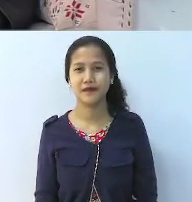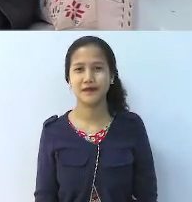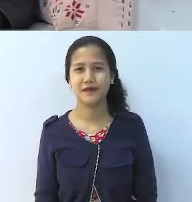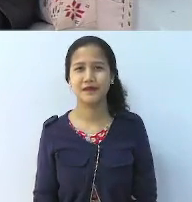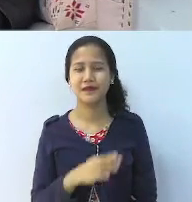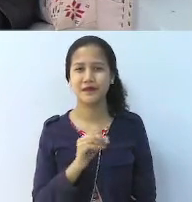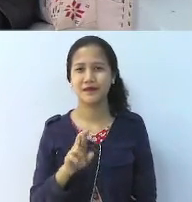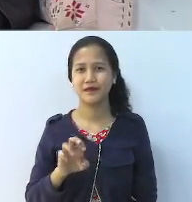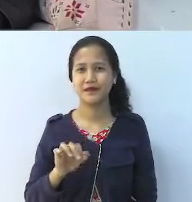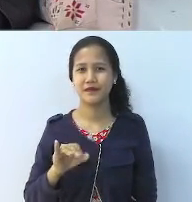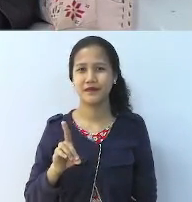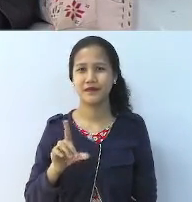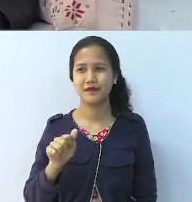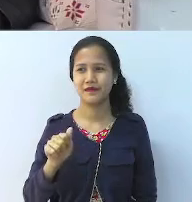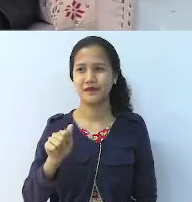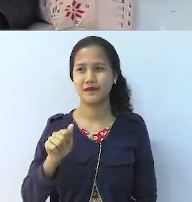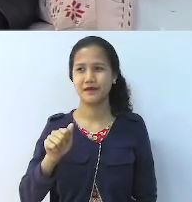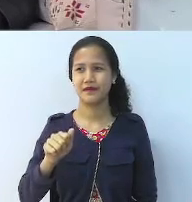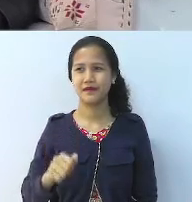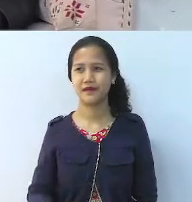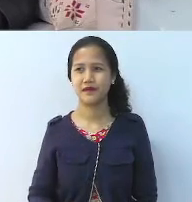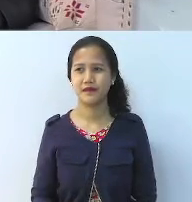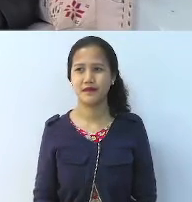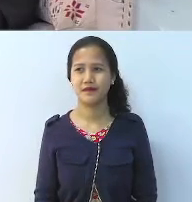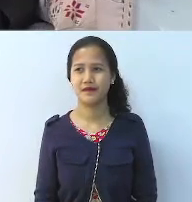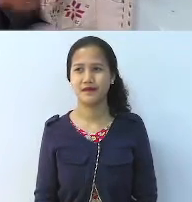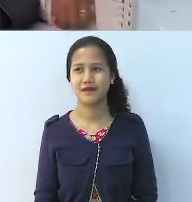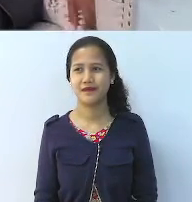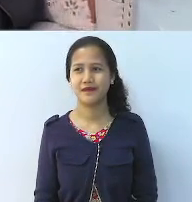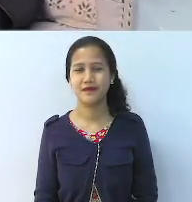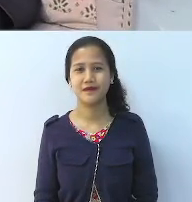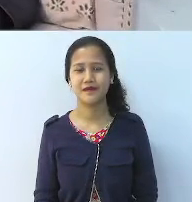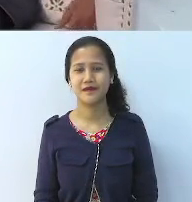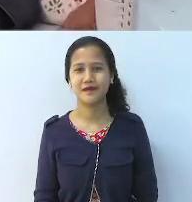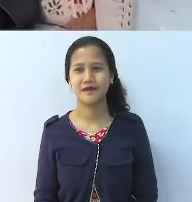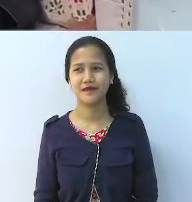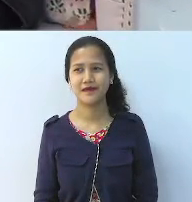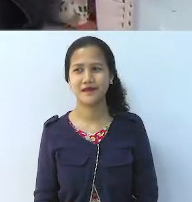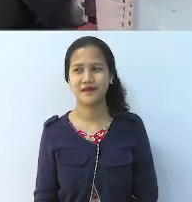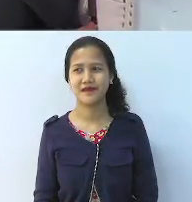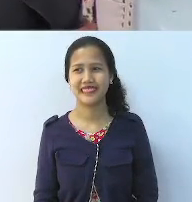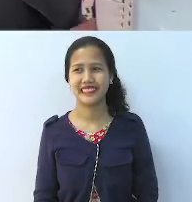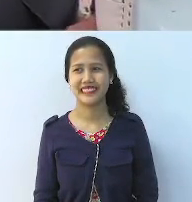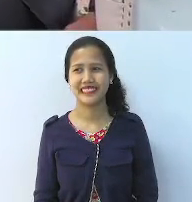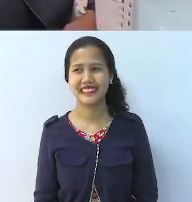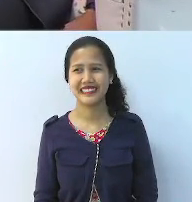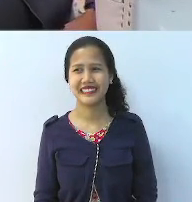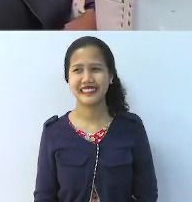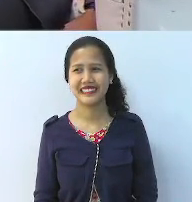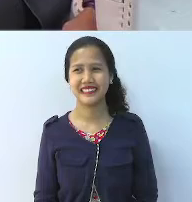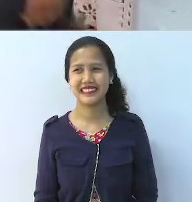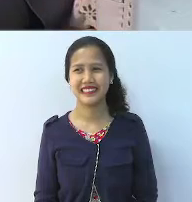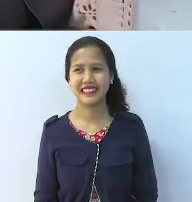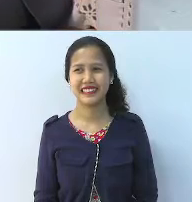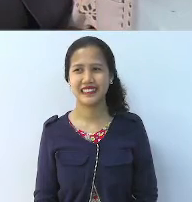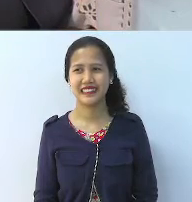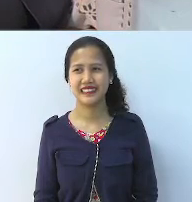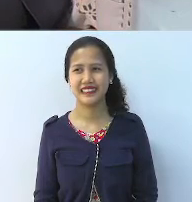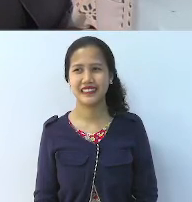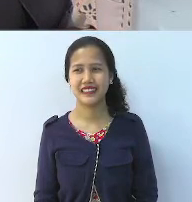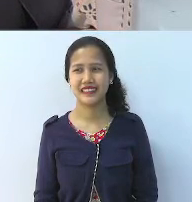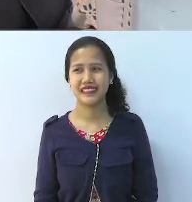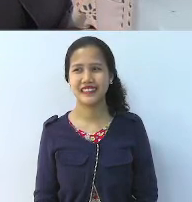Ayan. Pero again, congratulations. Tulong kanila, tulong nila yan sa mga ano nila. Siyempre, yung mga yan nag-i-area kasi yan. So, pag nag-i-area